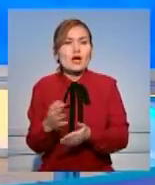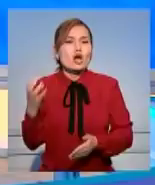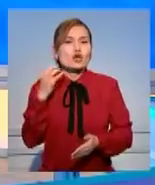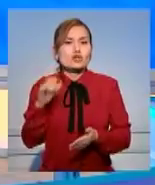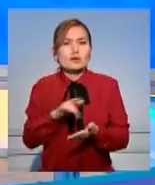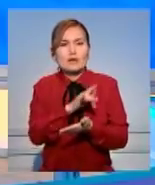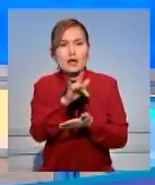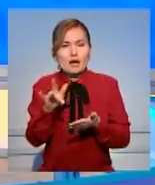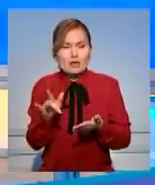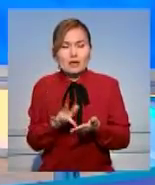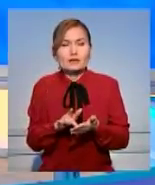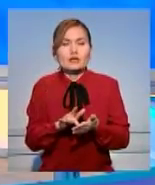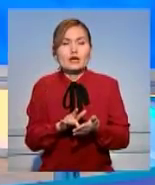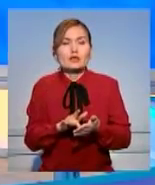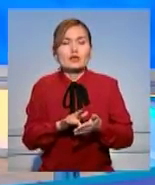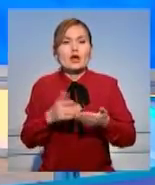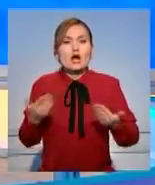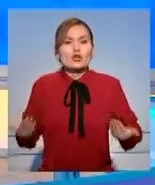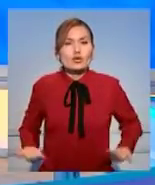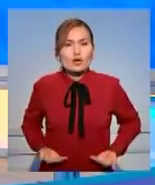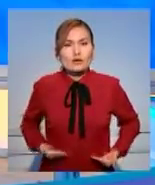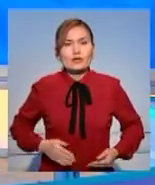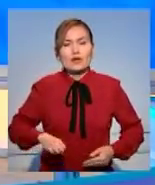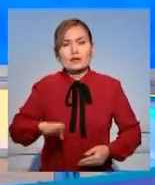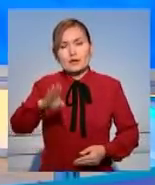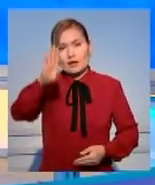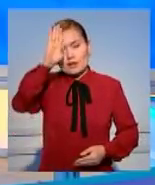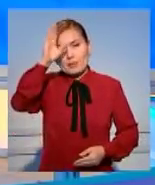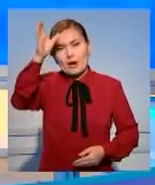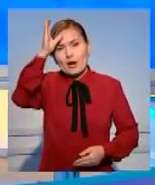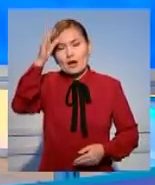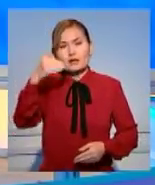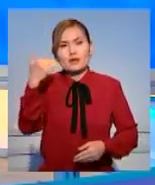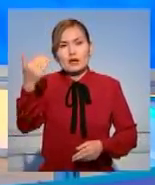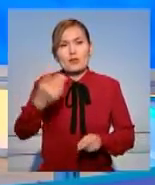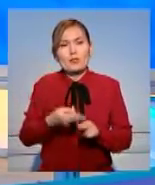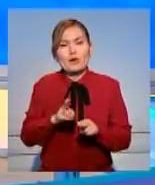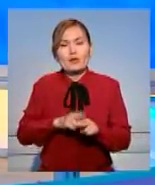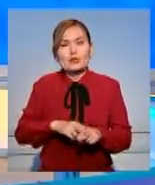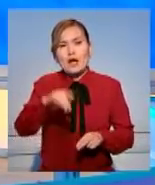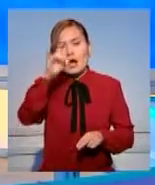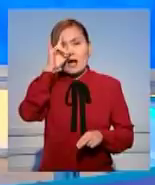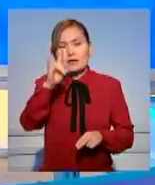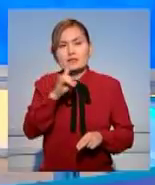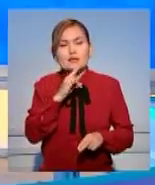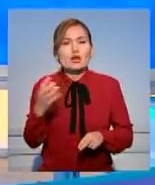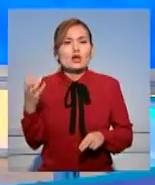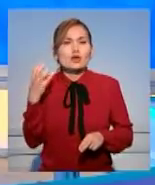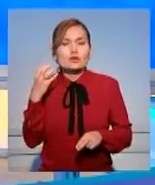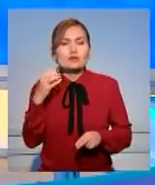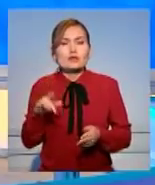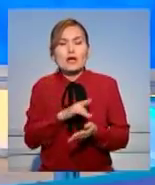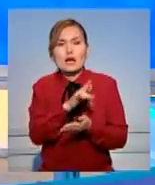қызылордалық Александр Подольских, селекционер ғалым будандастыру арқылы күріштің өнімділігі жоғары,